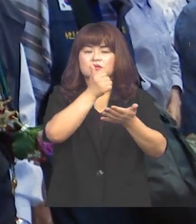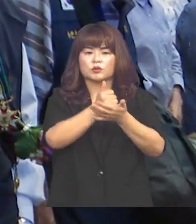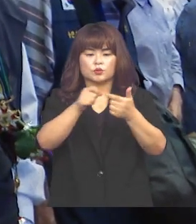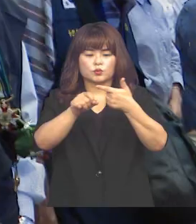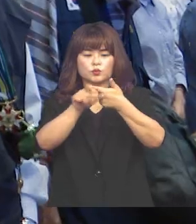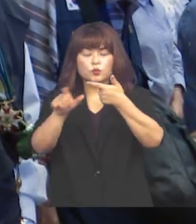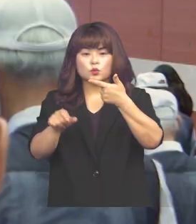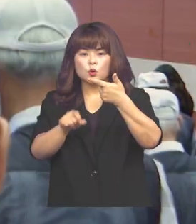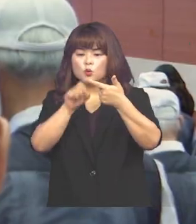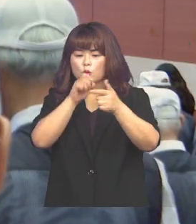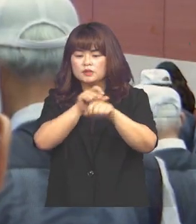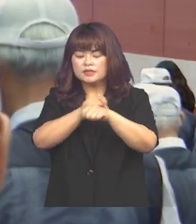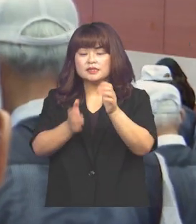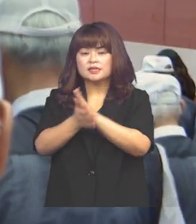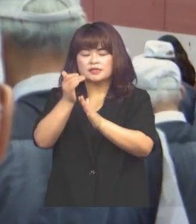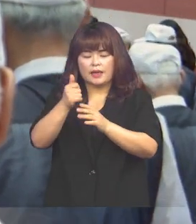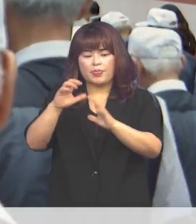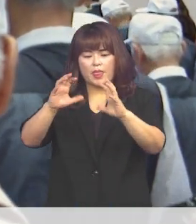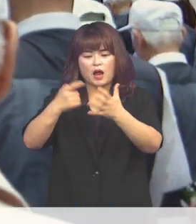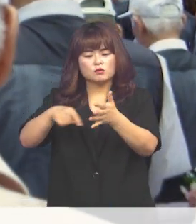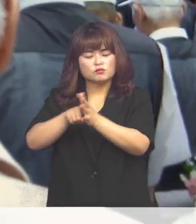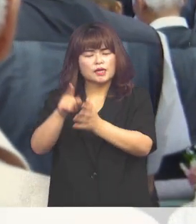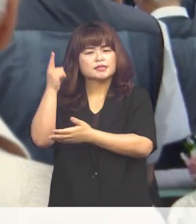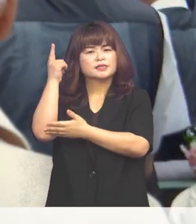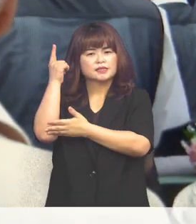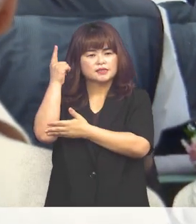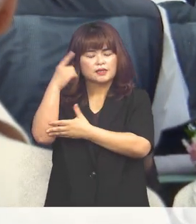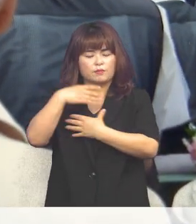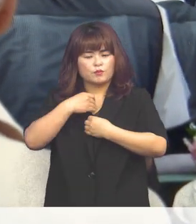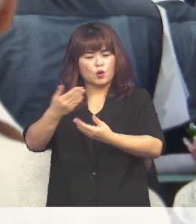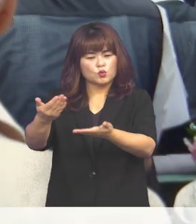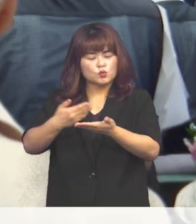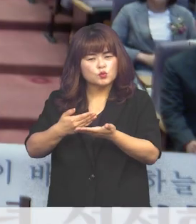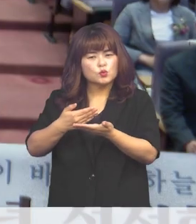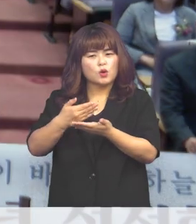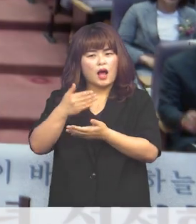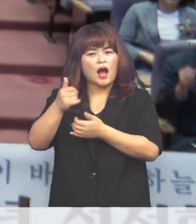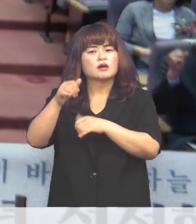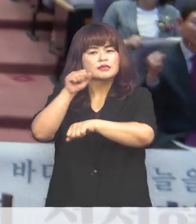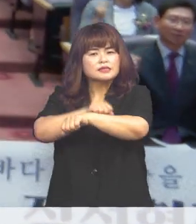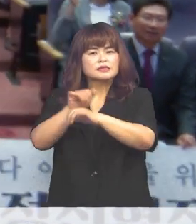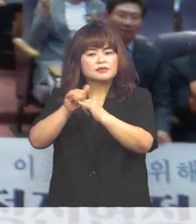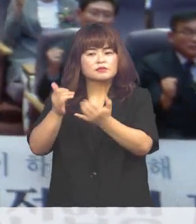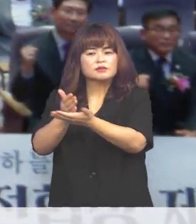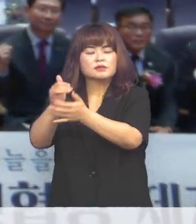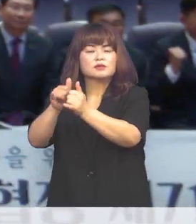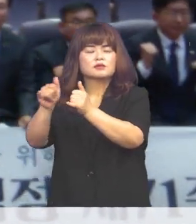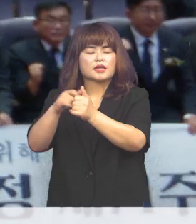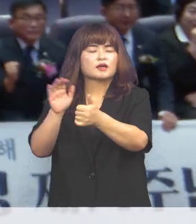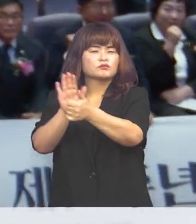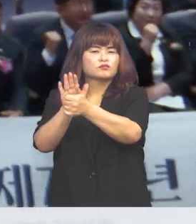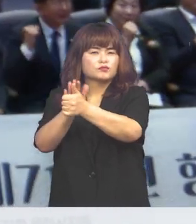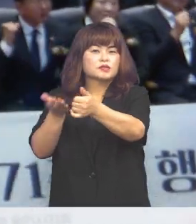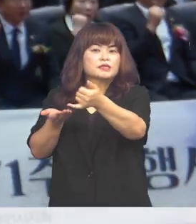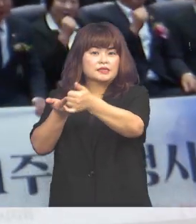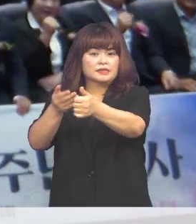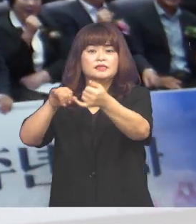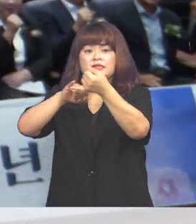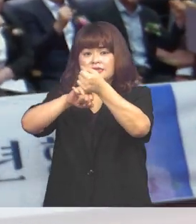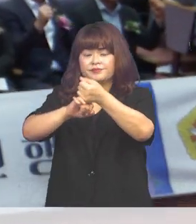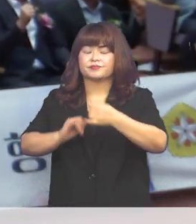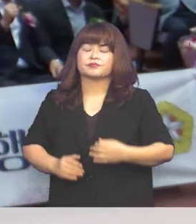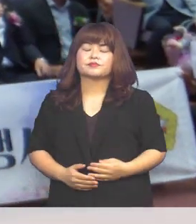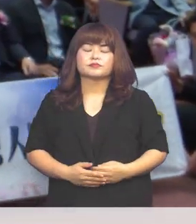시장은 용인특례시는 나라를 지켜내고 우리에게 풍요로움을 안겨준 호국 영웅을 위한 지원을 아끼지 않을